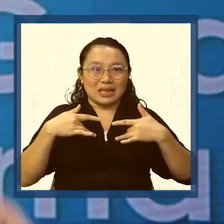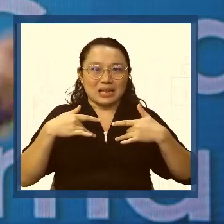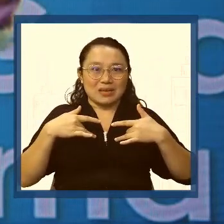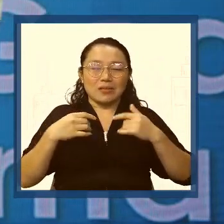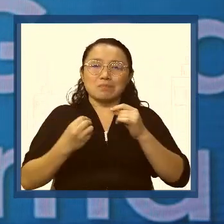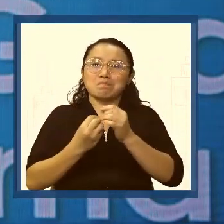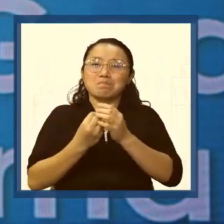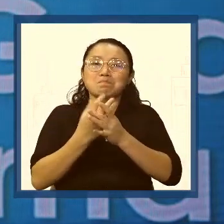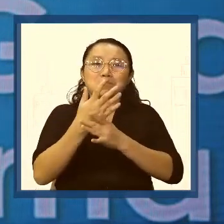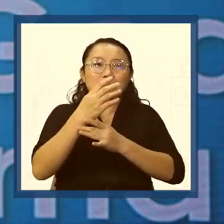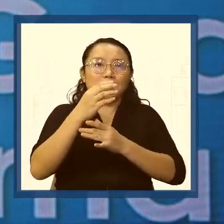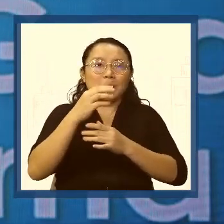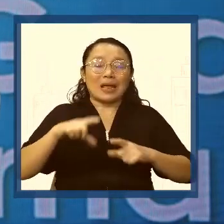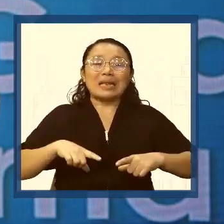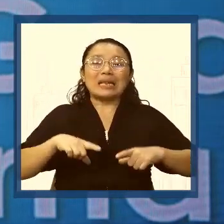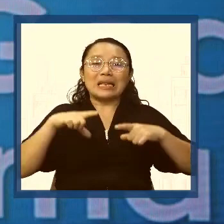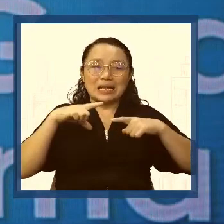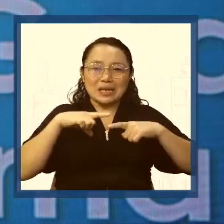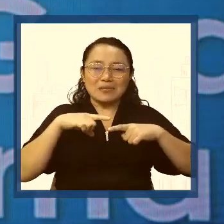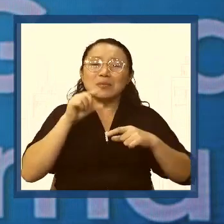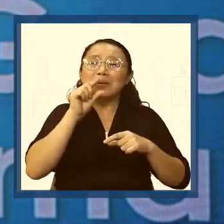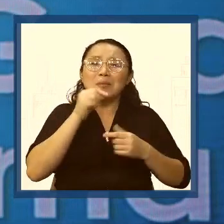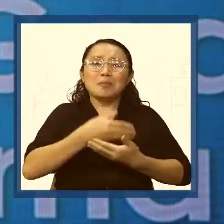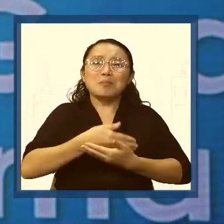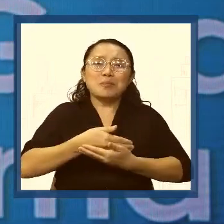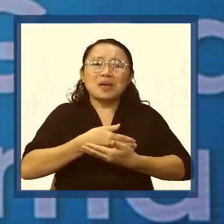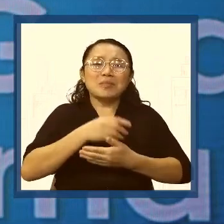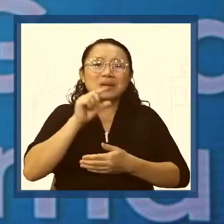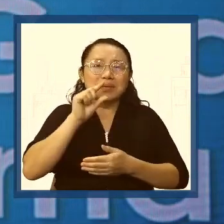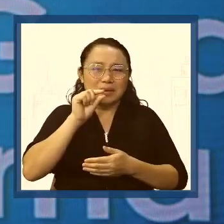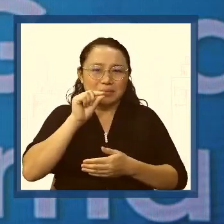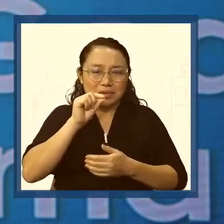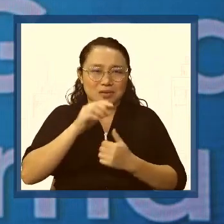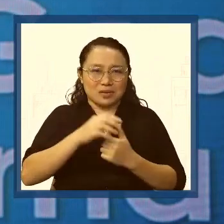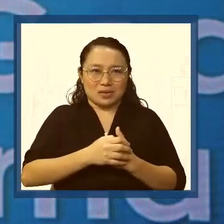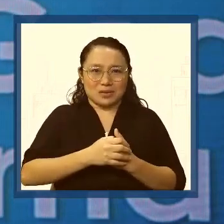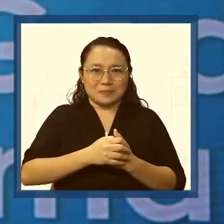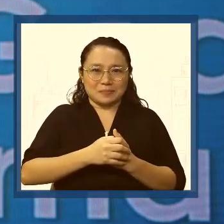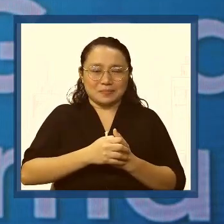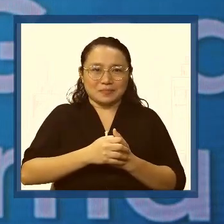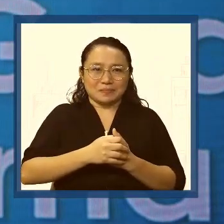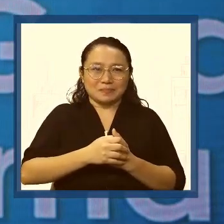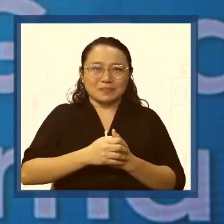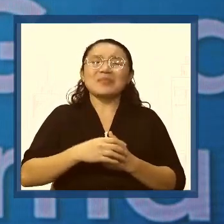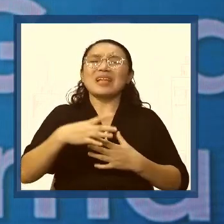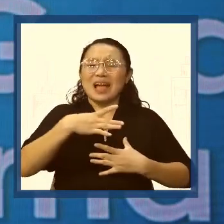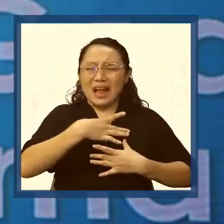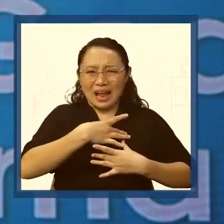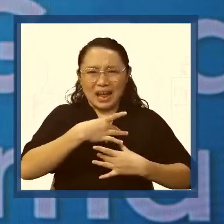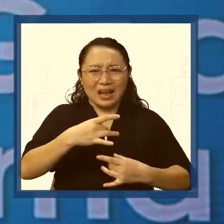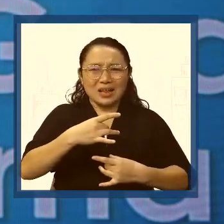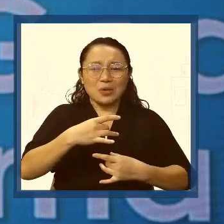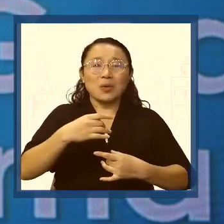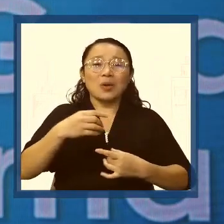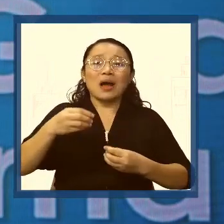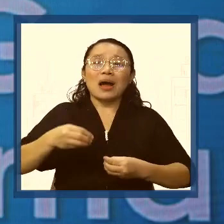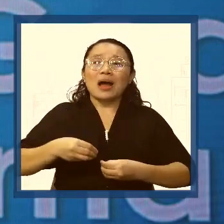piso. Igsoon, alang sa dugang nga pagpamalandong, gusto na ko i-pabot ka ninyo